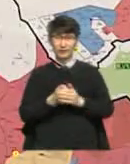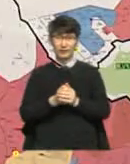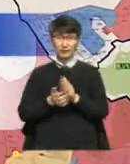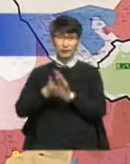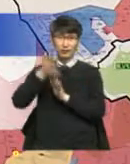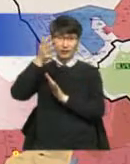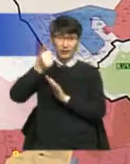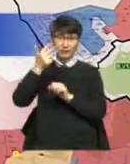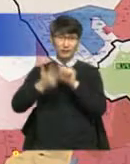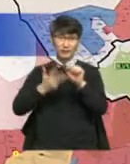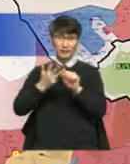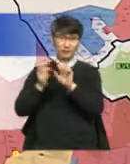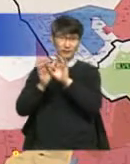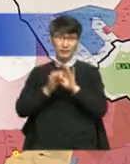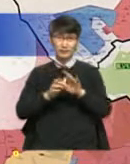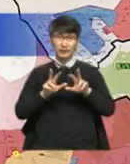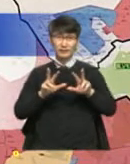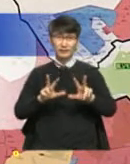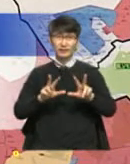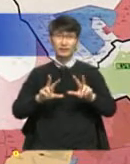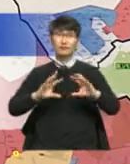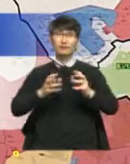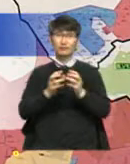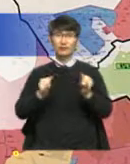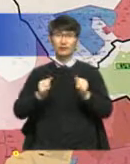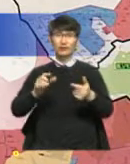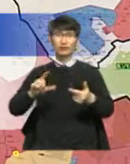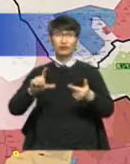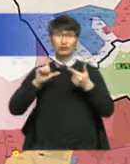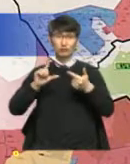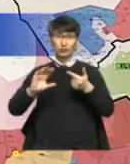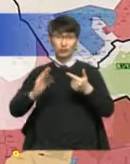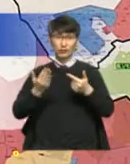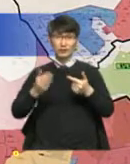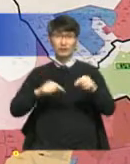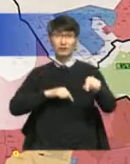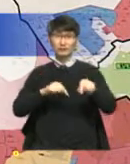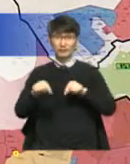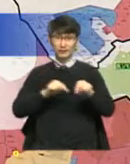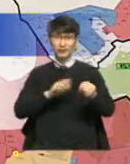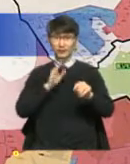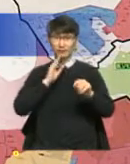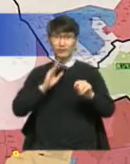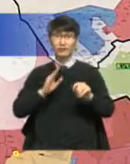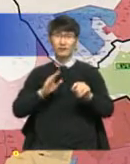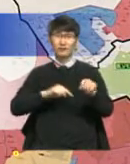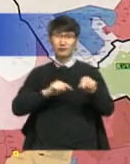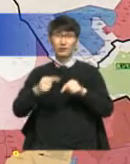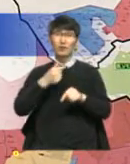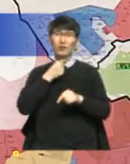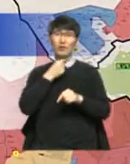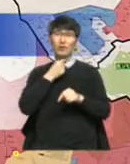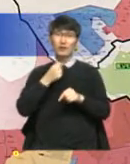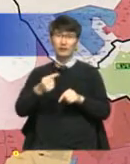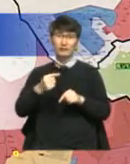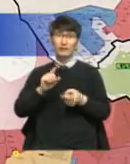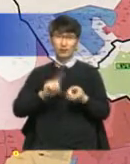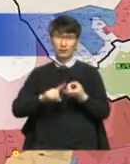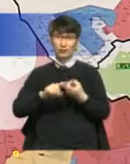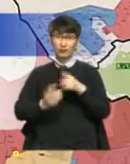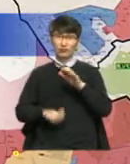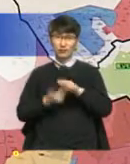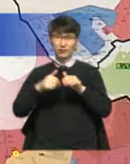구청장을 지낸 제가 이제 국민이 주인되는 정치 정말 국민이 바라는 정치를 이루는